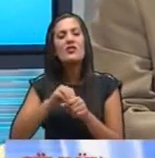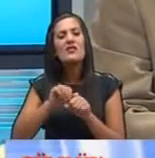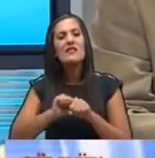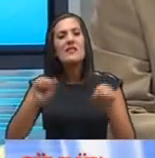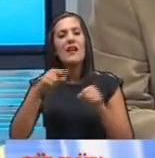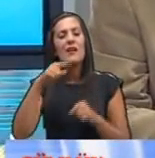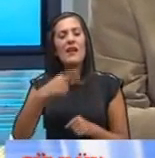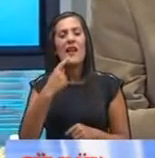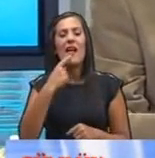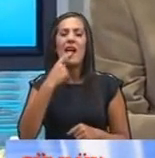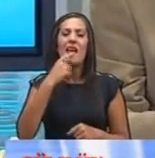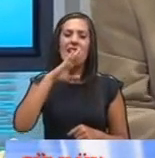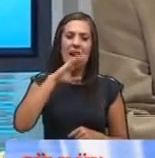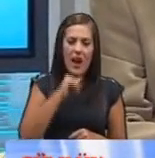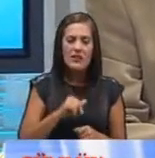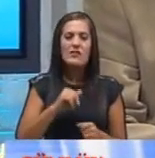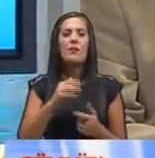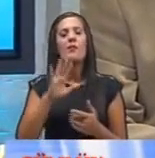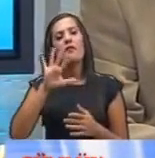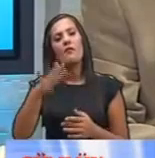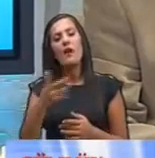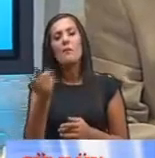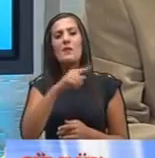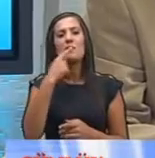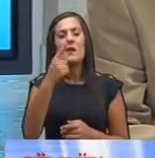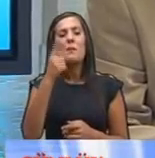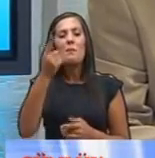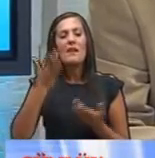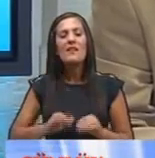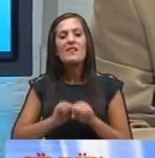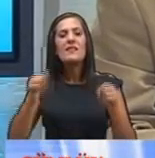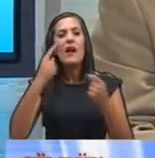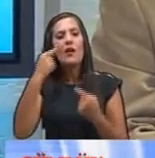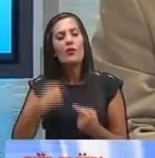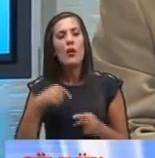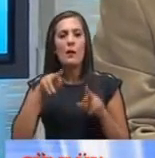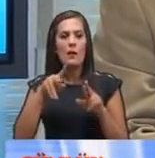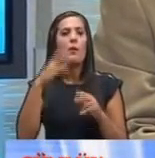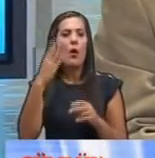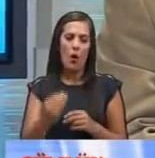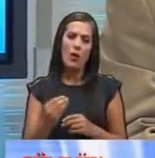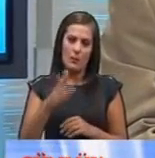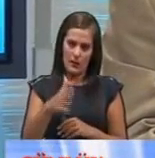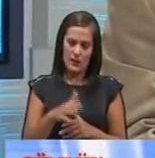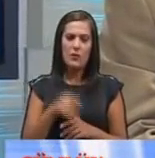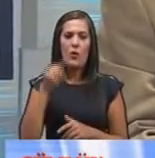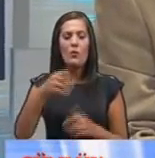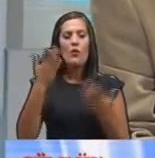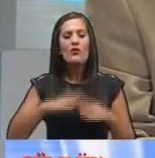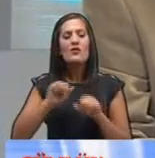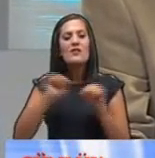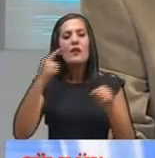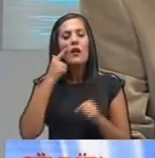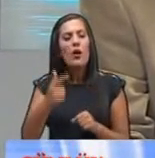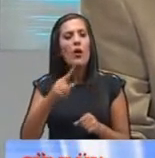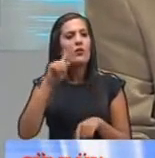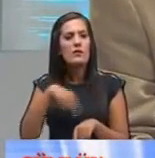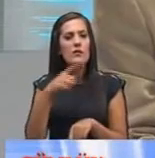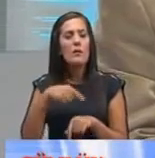bir yaşlanma veya hani başka bir deyişle bir dejenerasyon olayı söz konusudur. Bu dejenerasyon